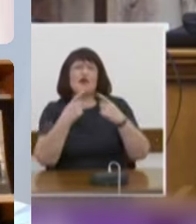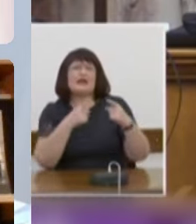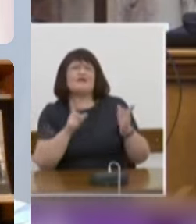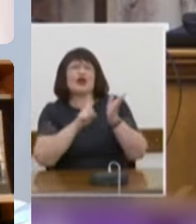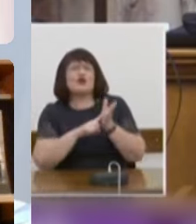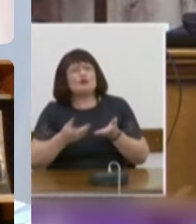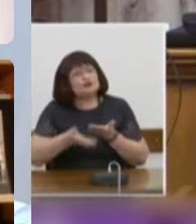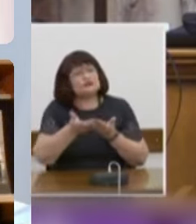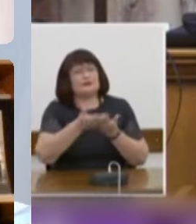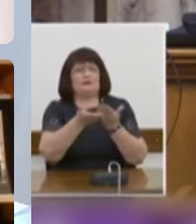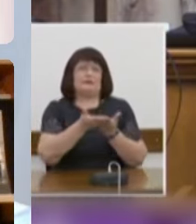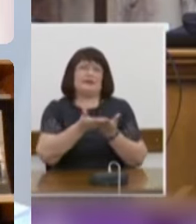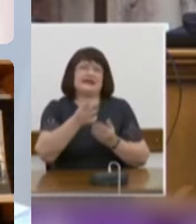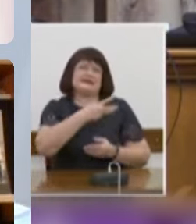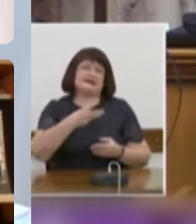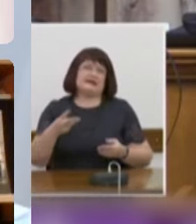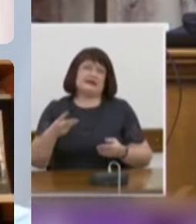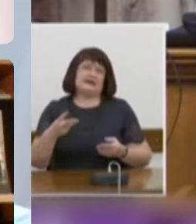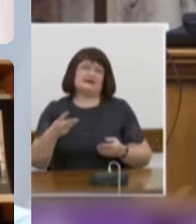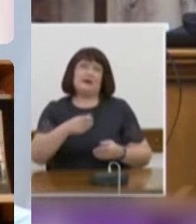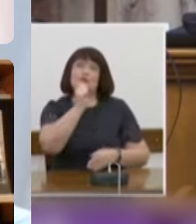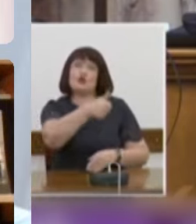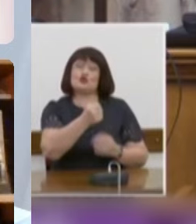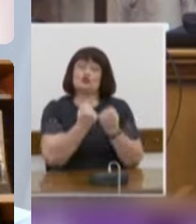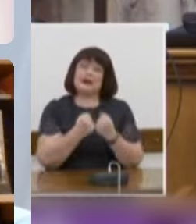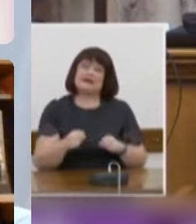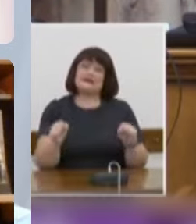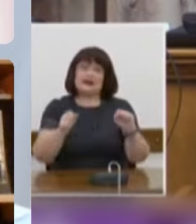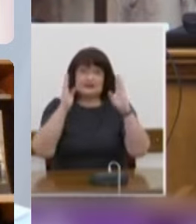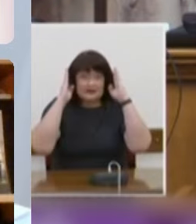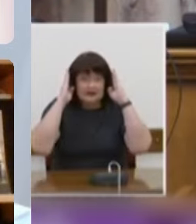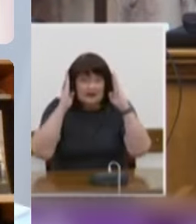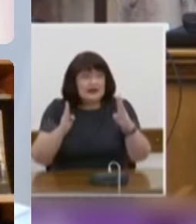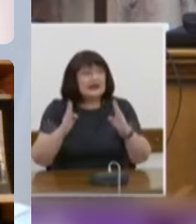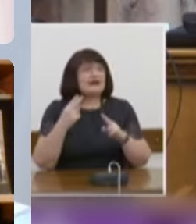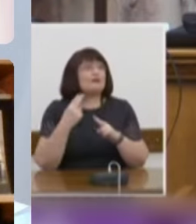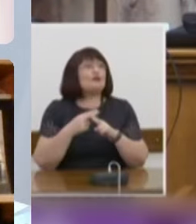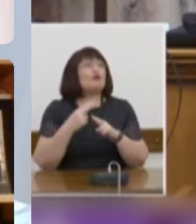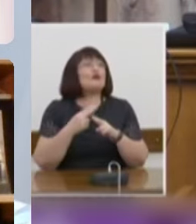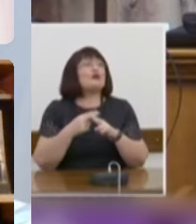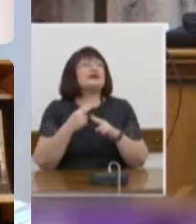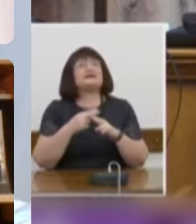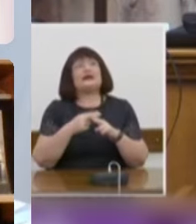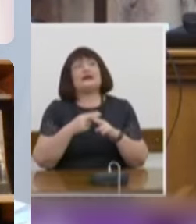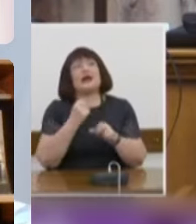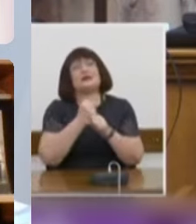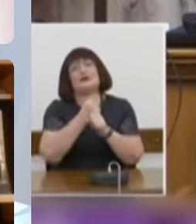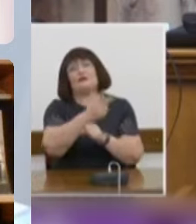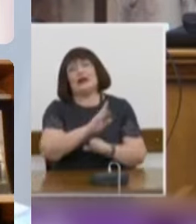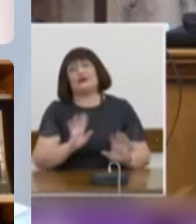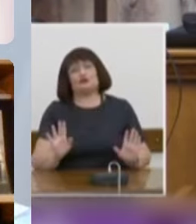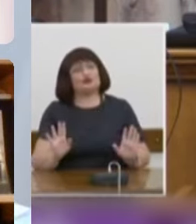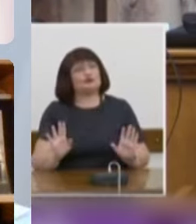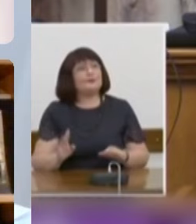κάνουν επιδοματικές επιλογές που δεν έχουν χρώμα και γενικά τα στηρίζεις ανεξαρτήτως κομματικής